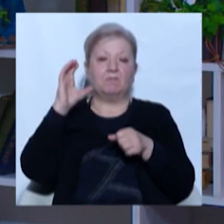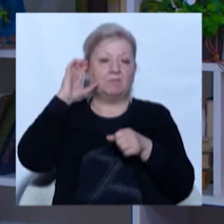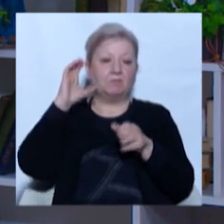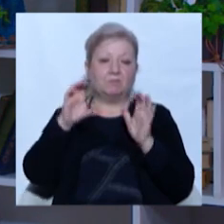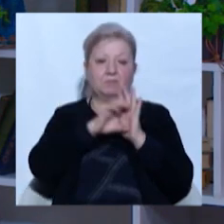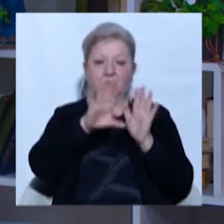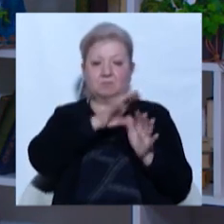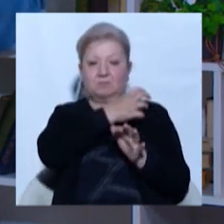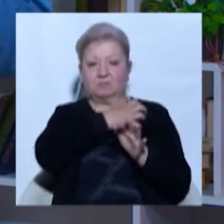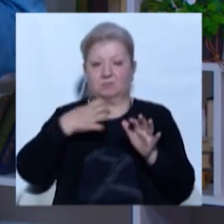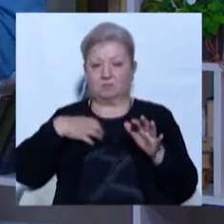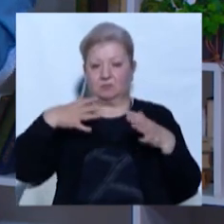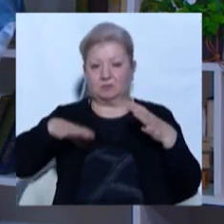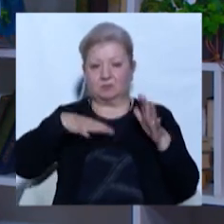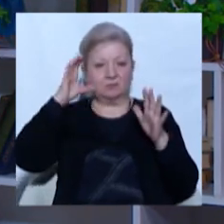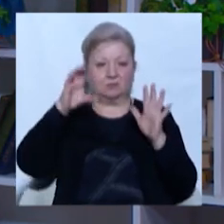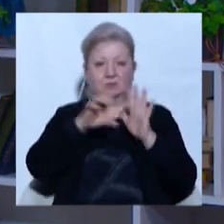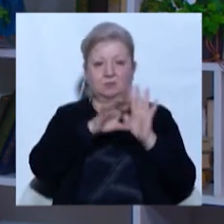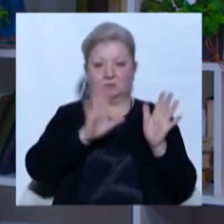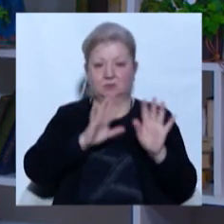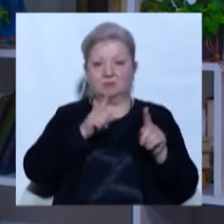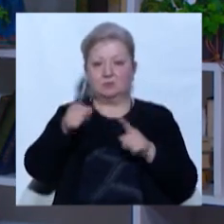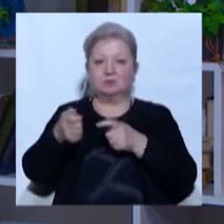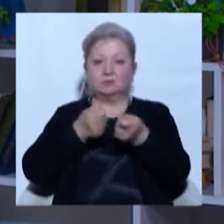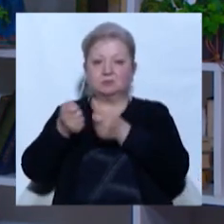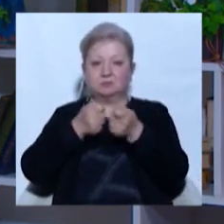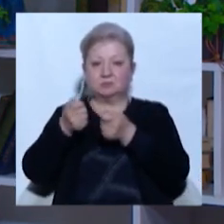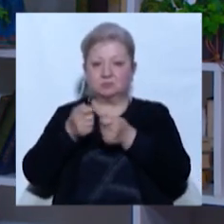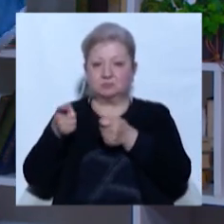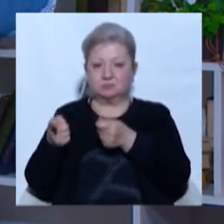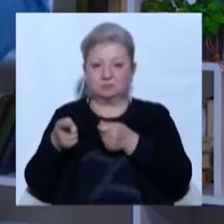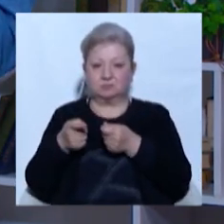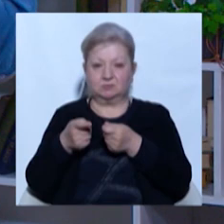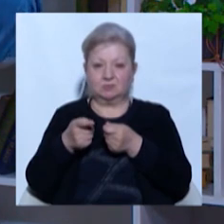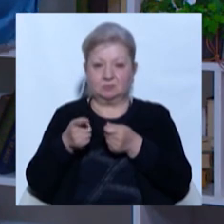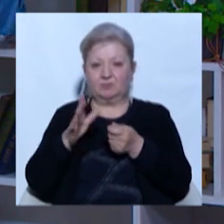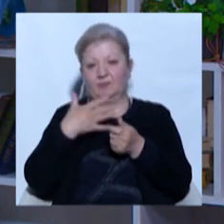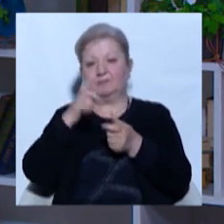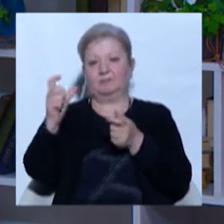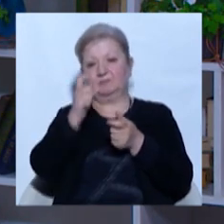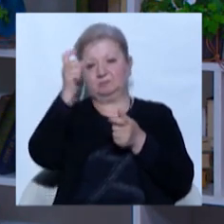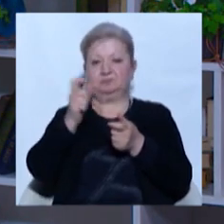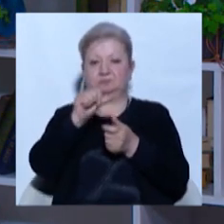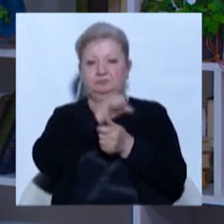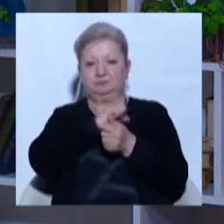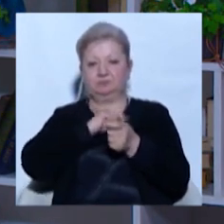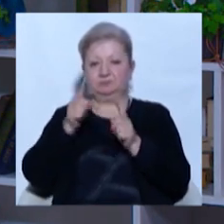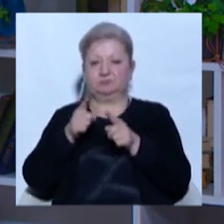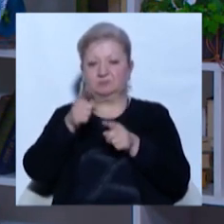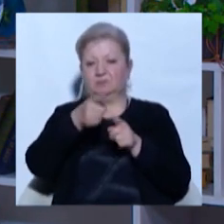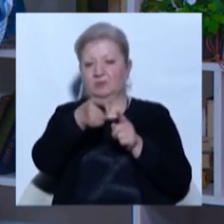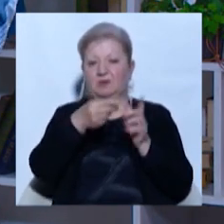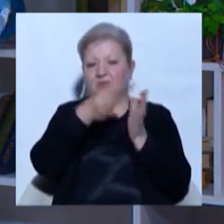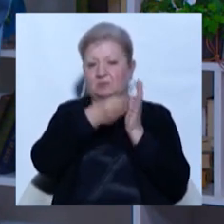შეს დიდი გავლენიანი ფეოდალი ისე მართავს აქ თითქოს, და ეს მართლაც ესე იყო, რომ მეფე მისთვის არაფერს